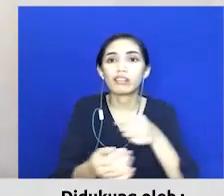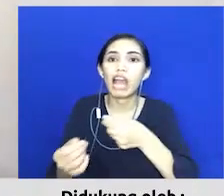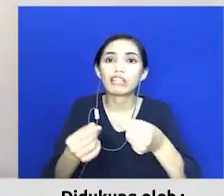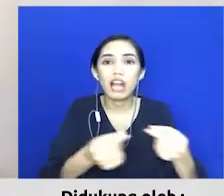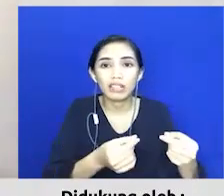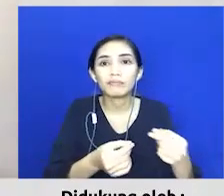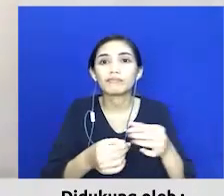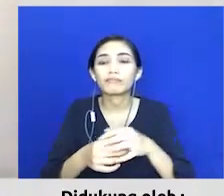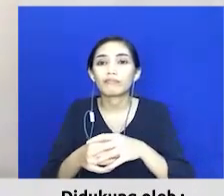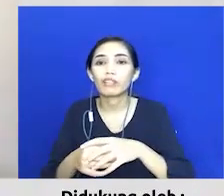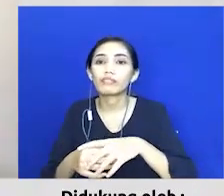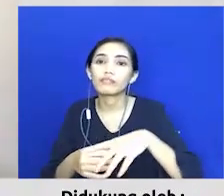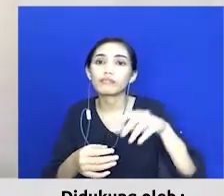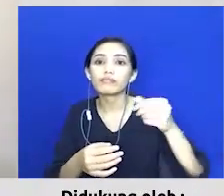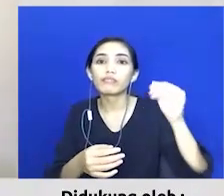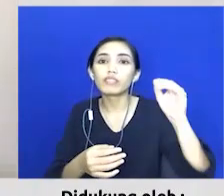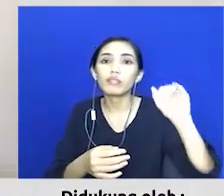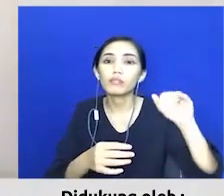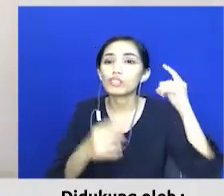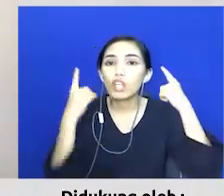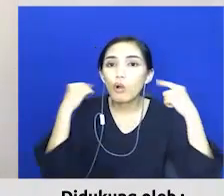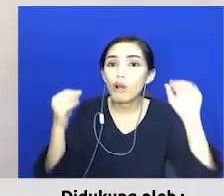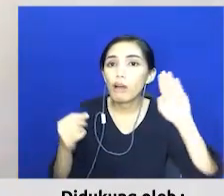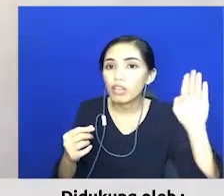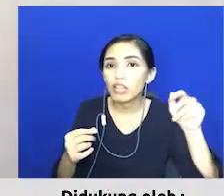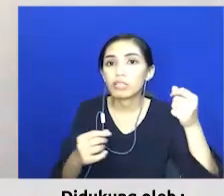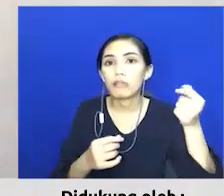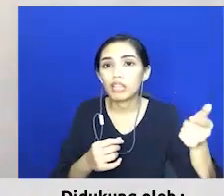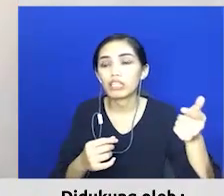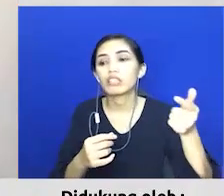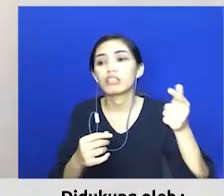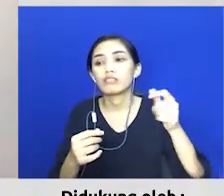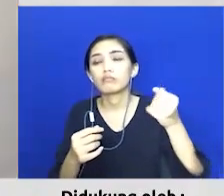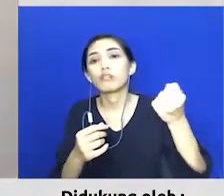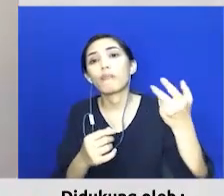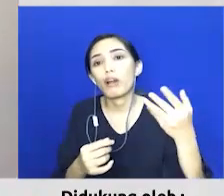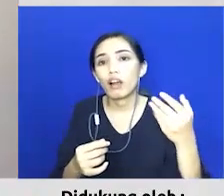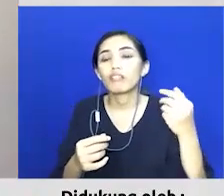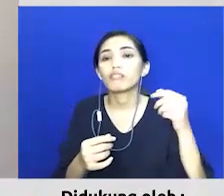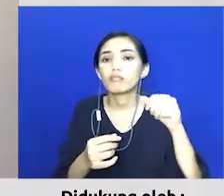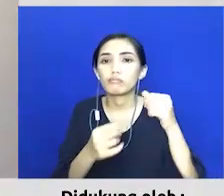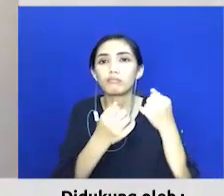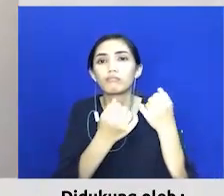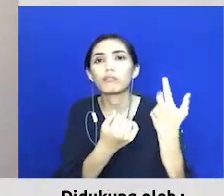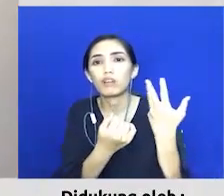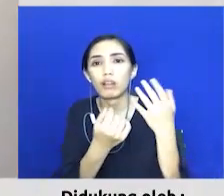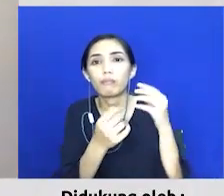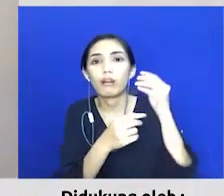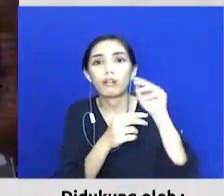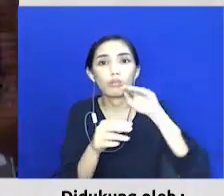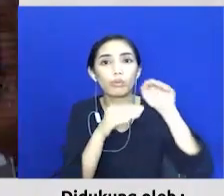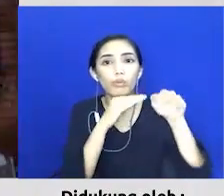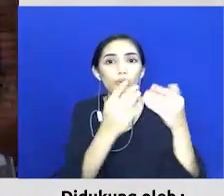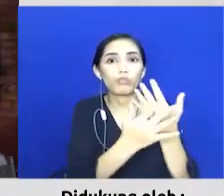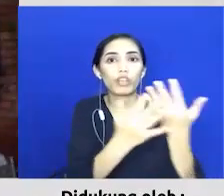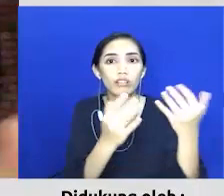ya, wilayah-wilayah dagang gitu. Jadi film-film itu dijual di Jawa Barat, dibeli oleh distributor dalam jumlah